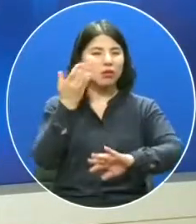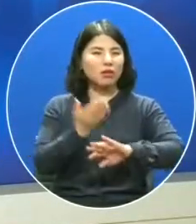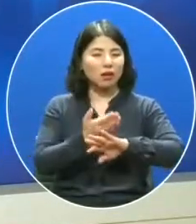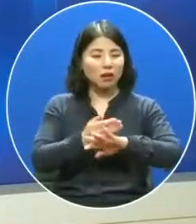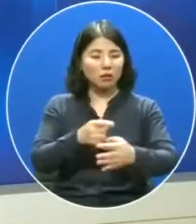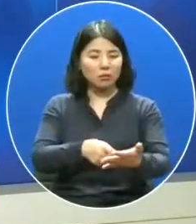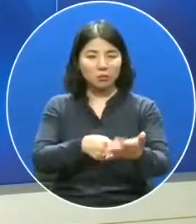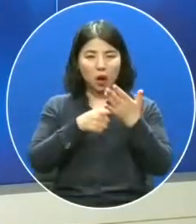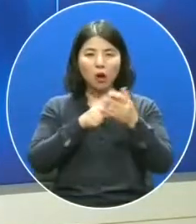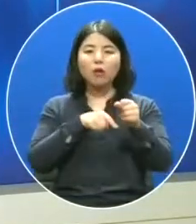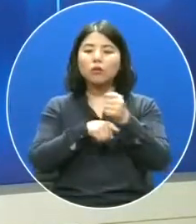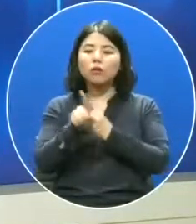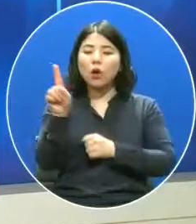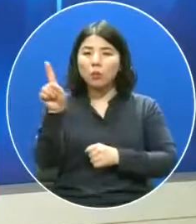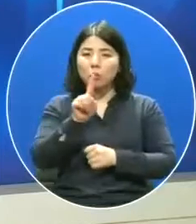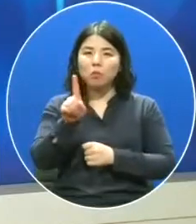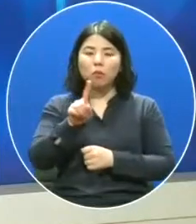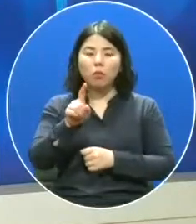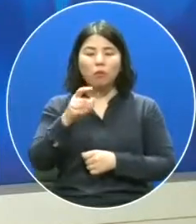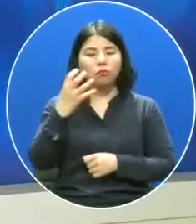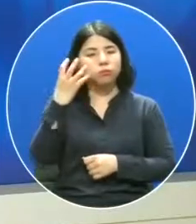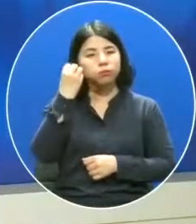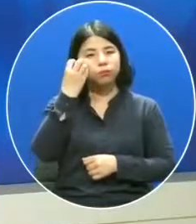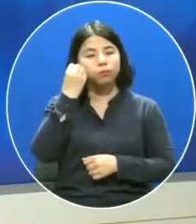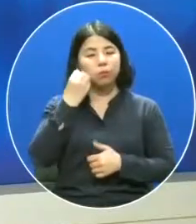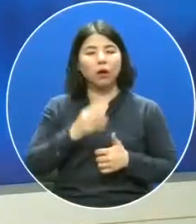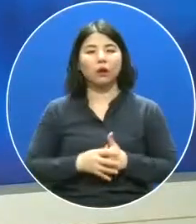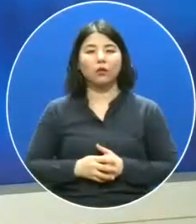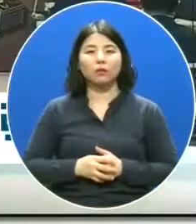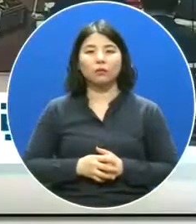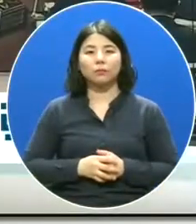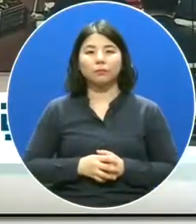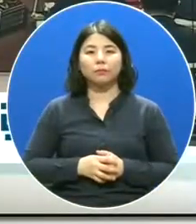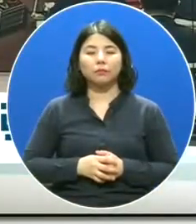부각시킨 이유가 무엇일까 하는 의문이 들었습니다.